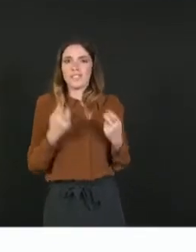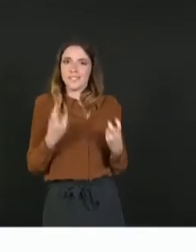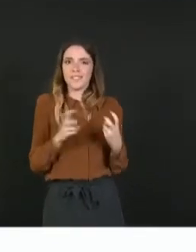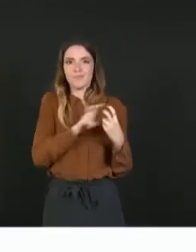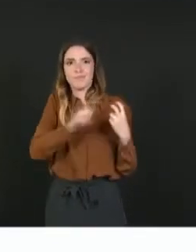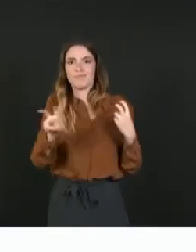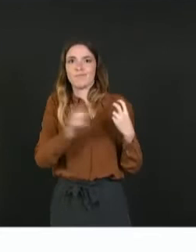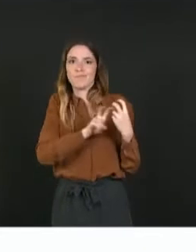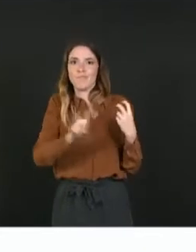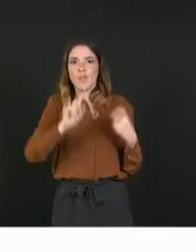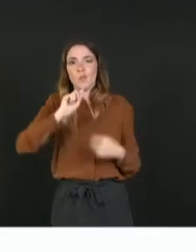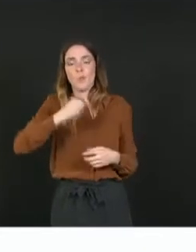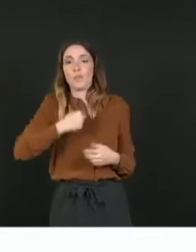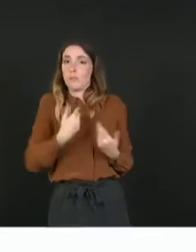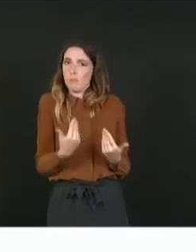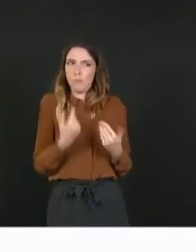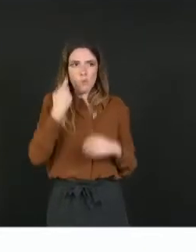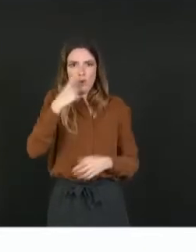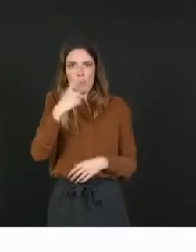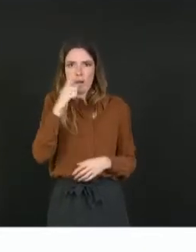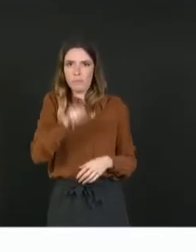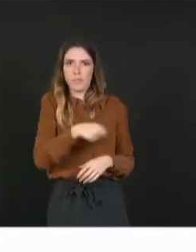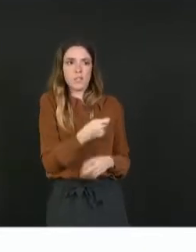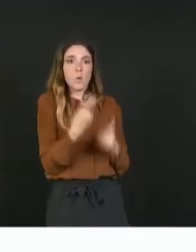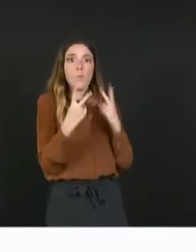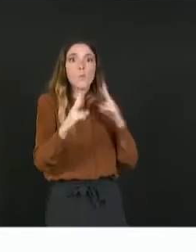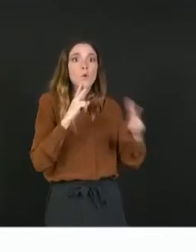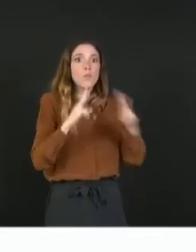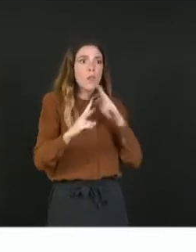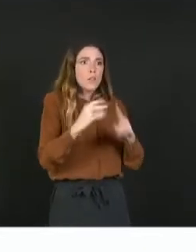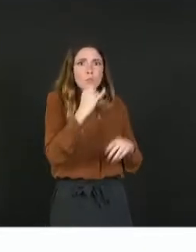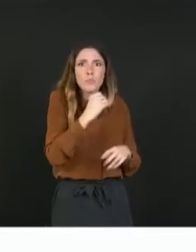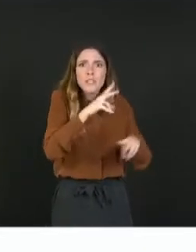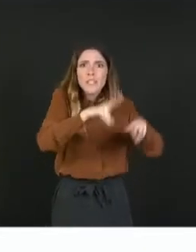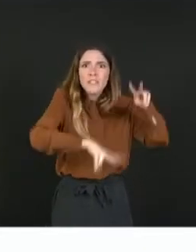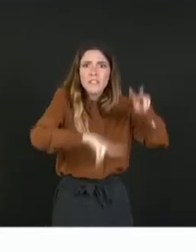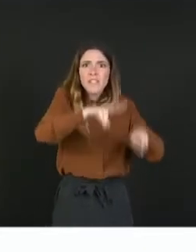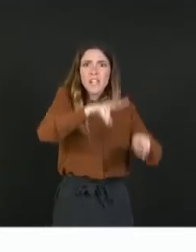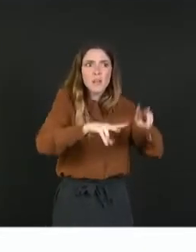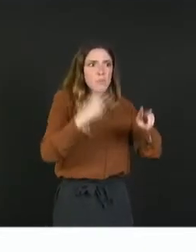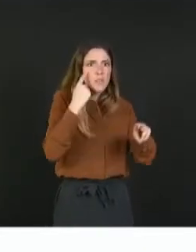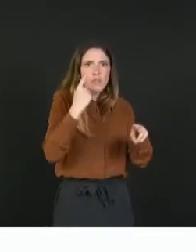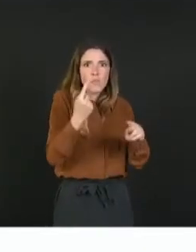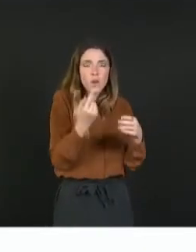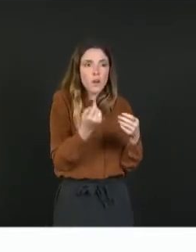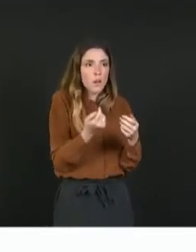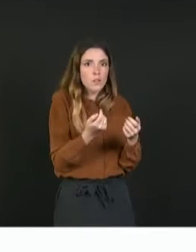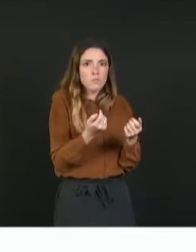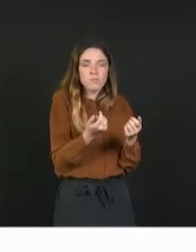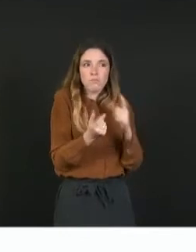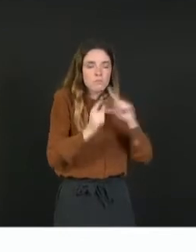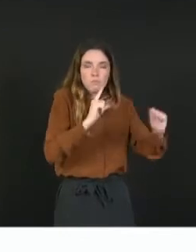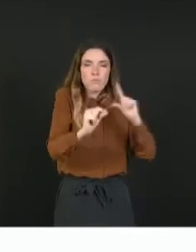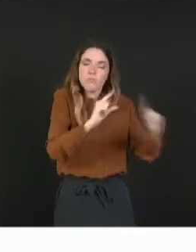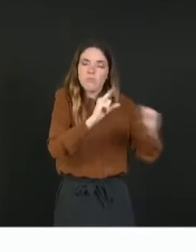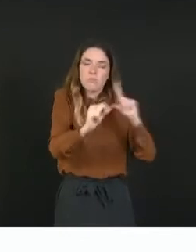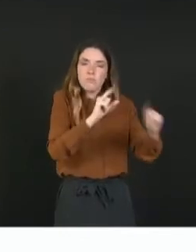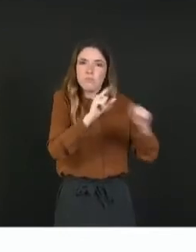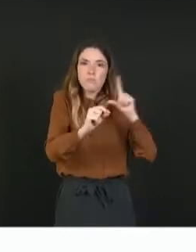régulièrement, mais je suis breton et je vois comment, dans le cœur de la Bretagne, il y a des villages qui dépérissaient, avec des hameaux qui